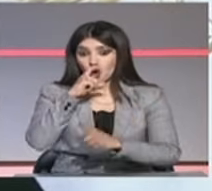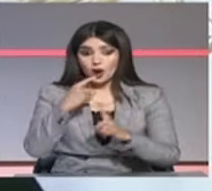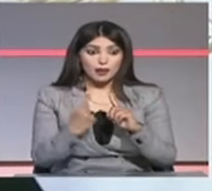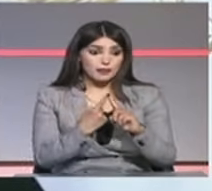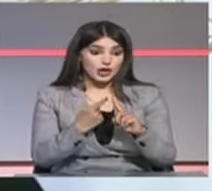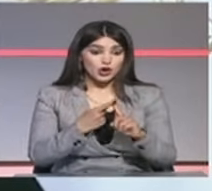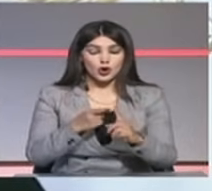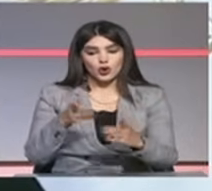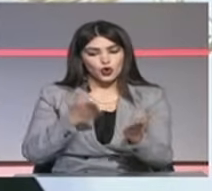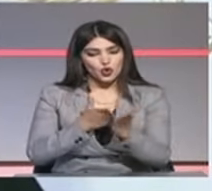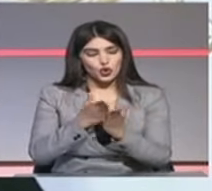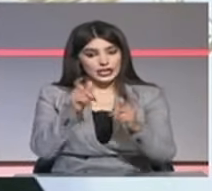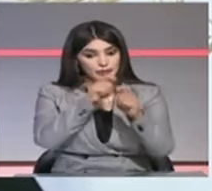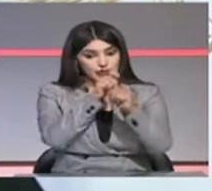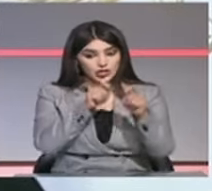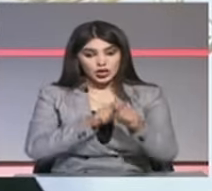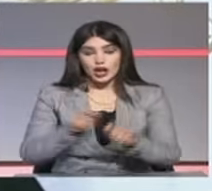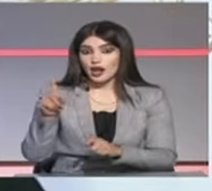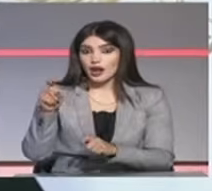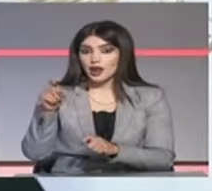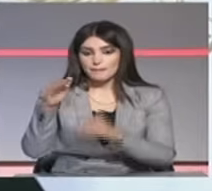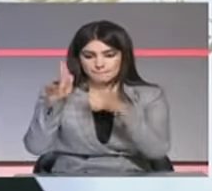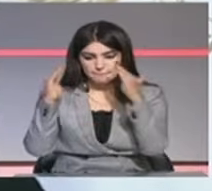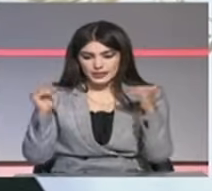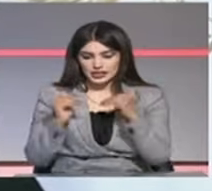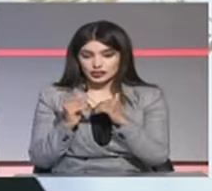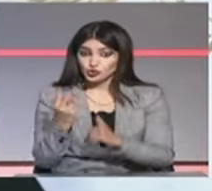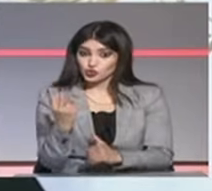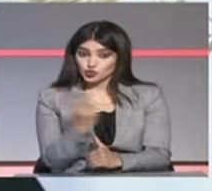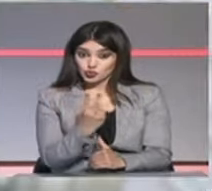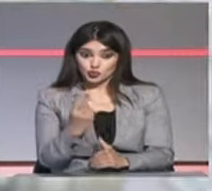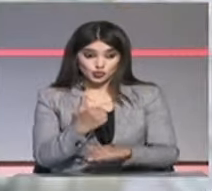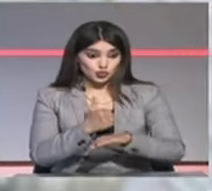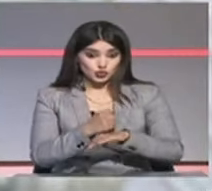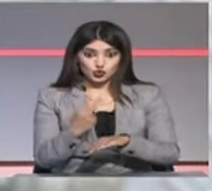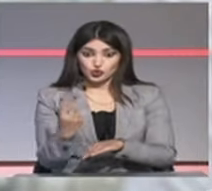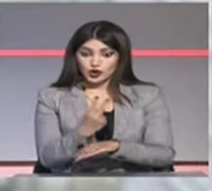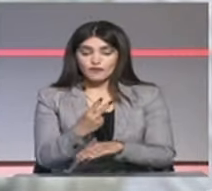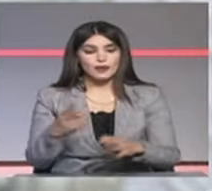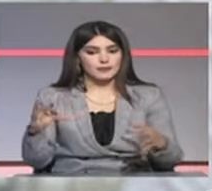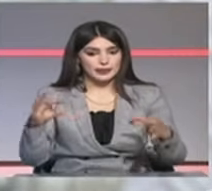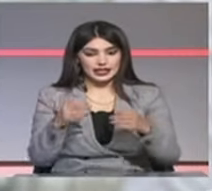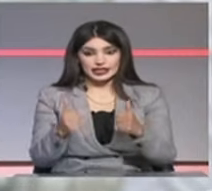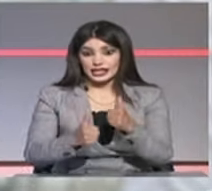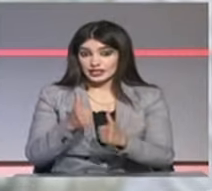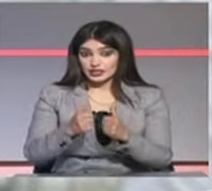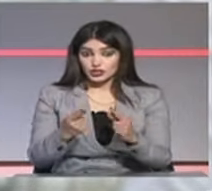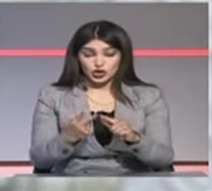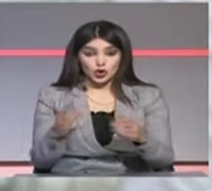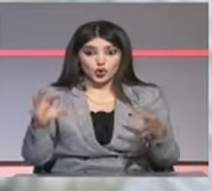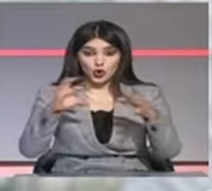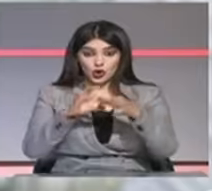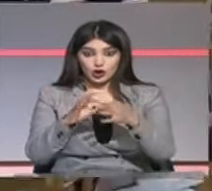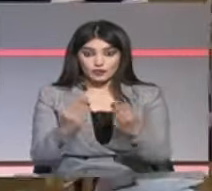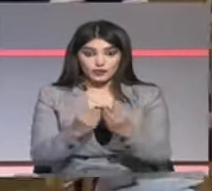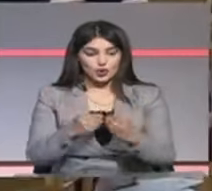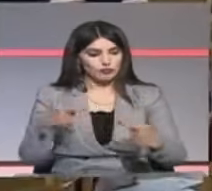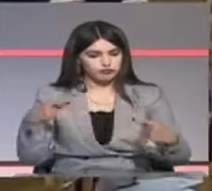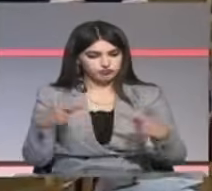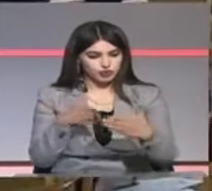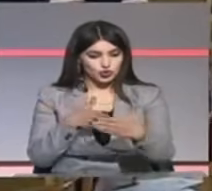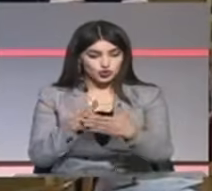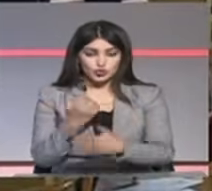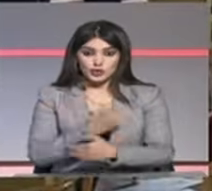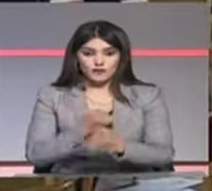الحقوق الماليه لمصر اشار الجانبان الى وجود تحديات مشتركه وعلى راسها مكافحه الارهاب